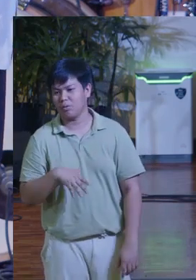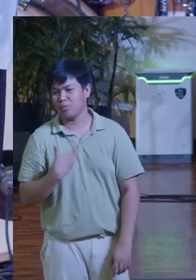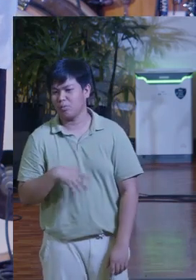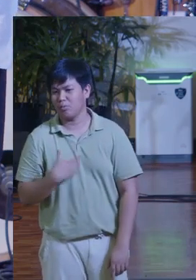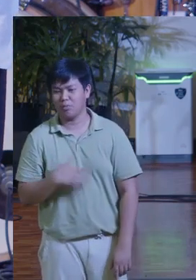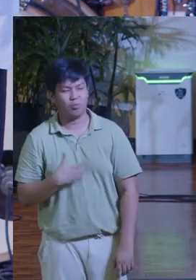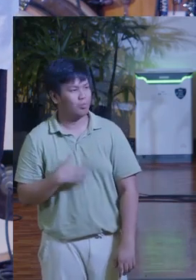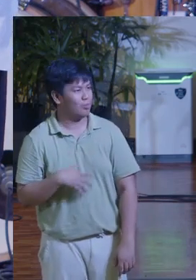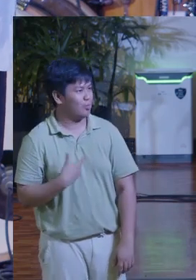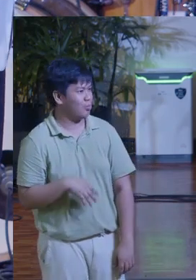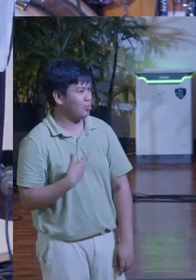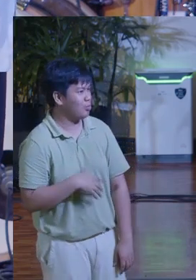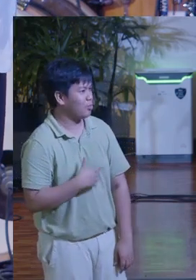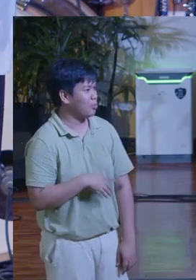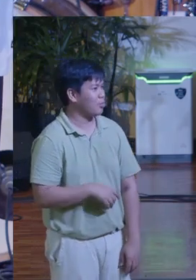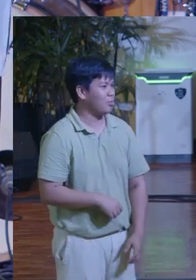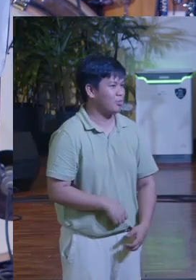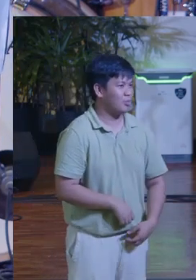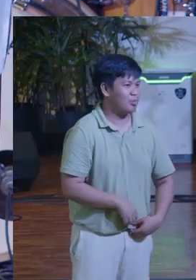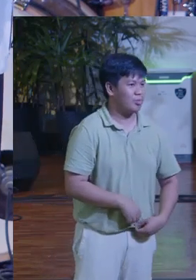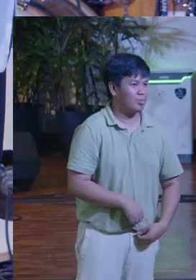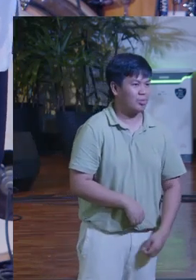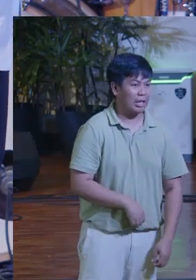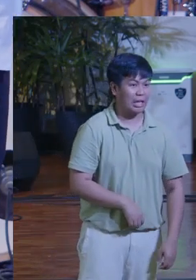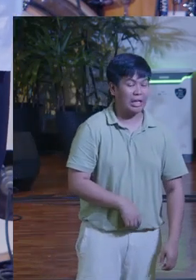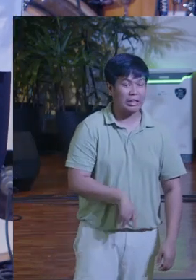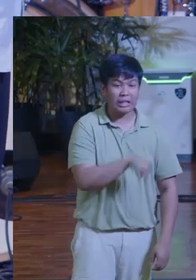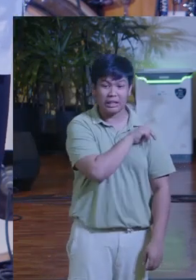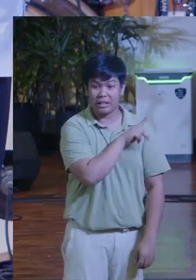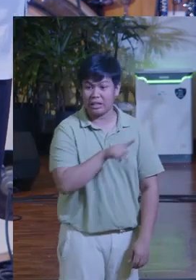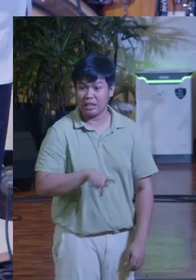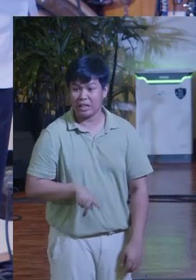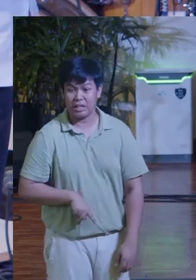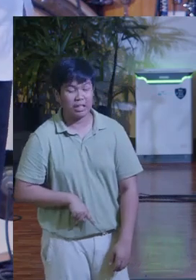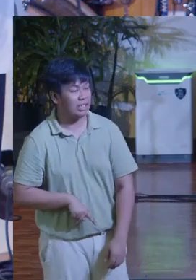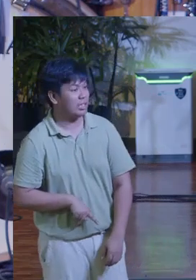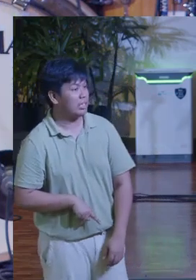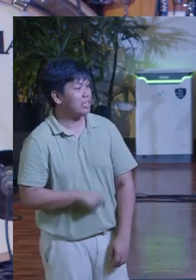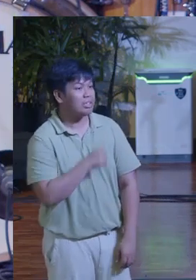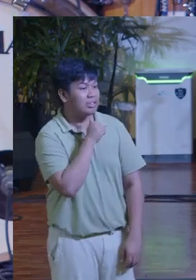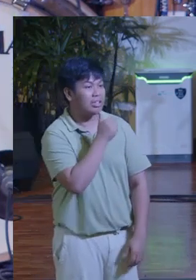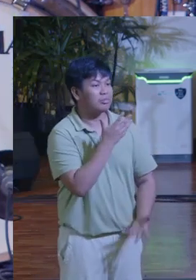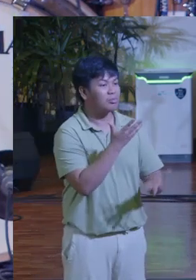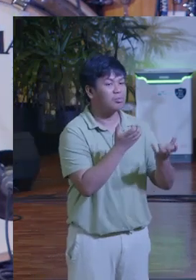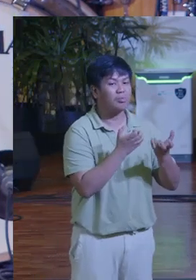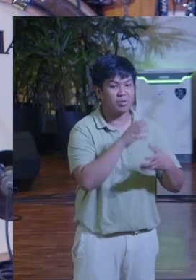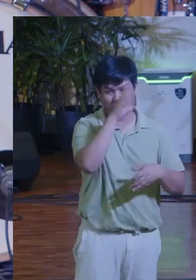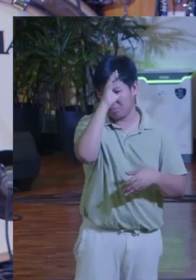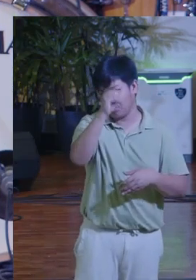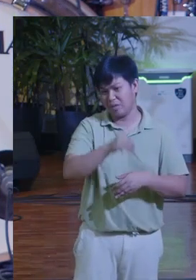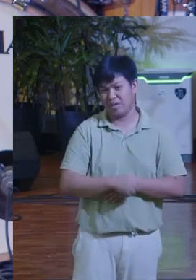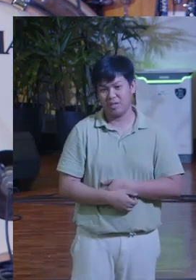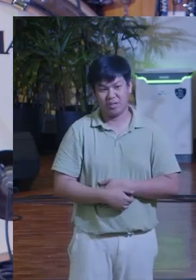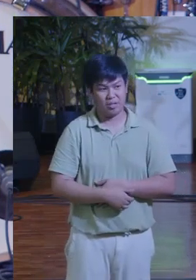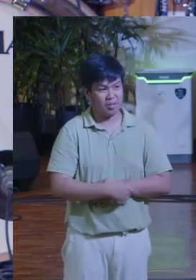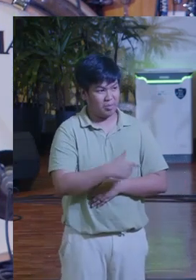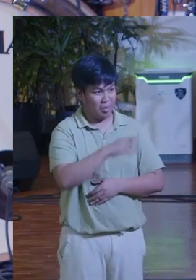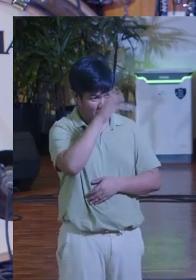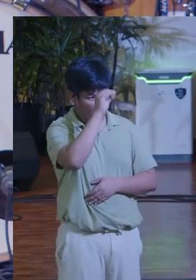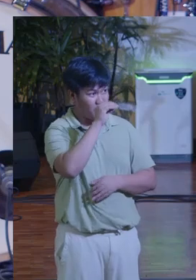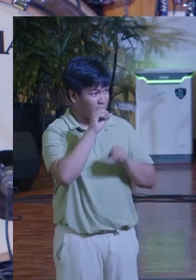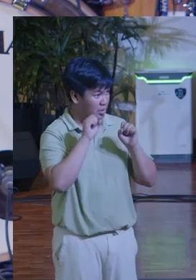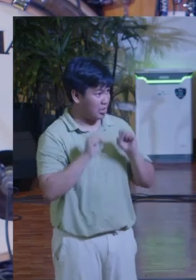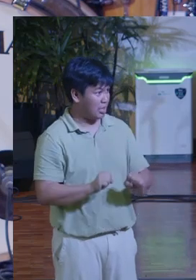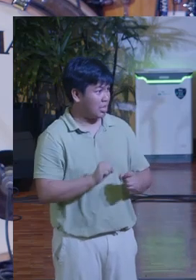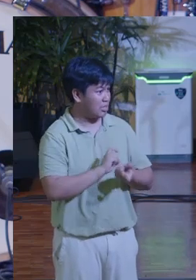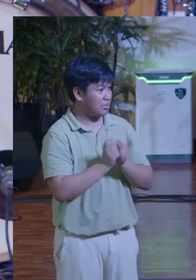merong parang gender na preference, no? Pag